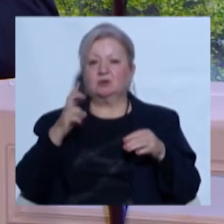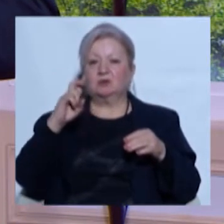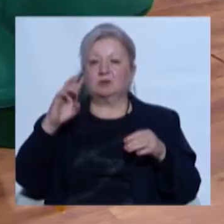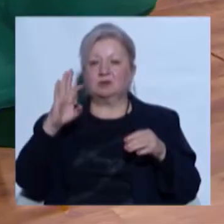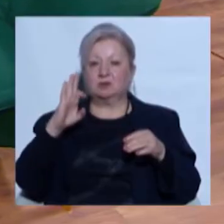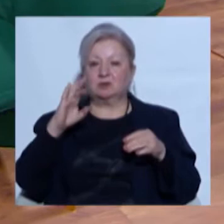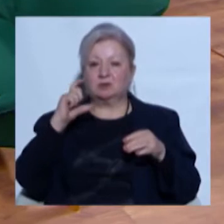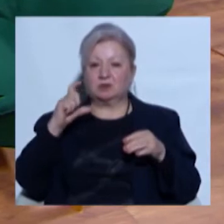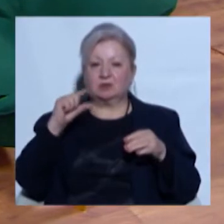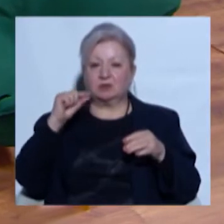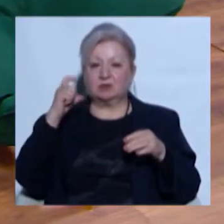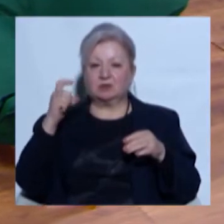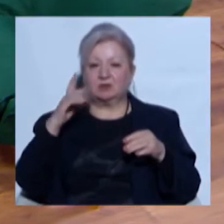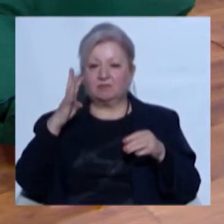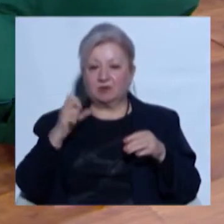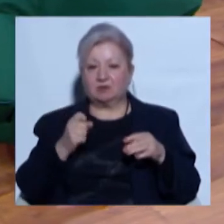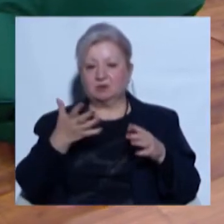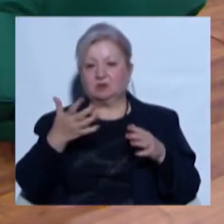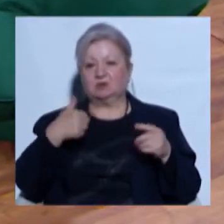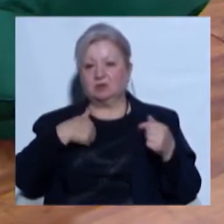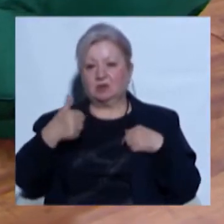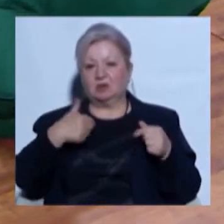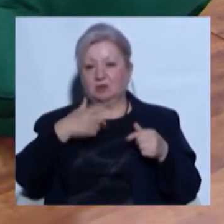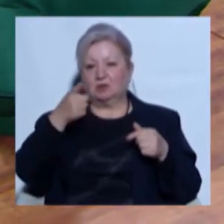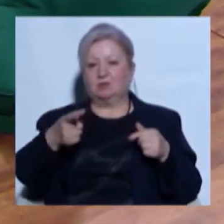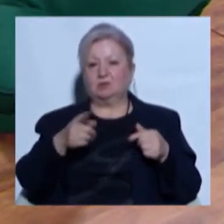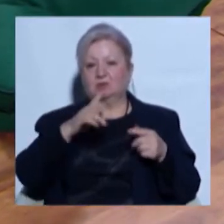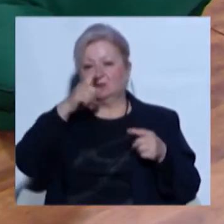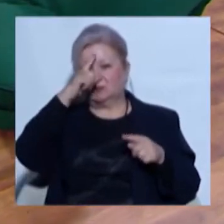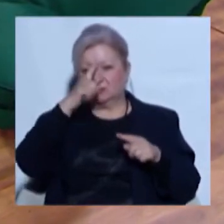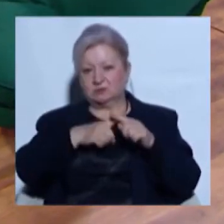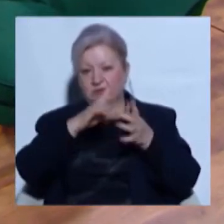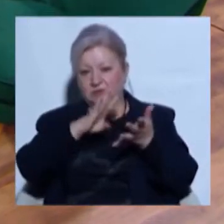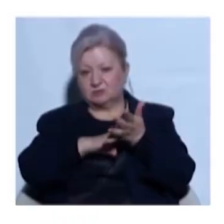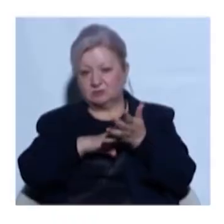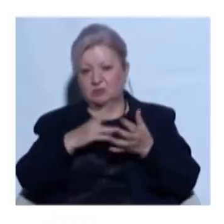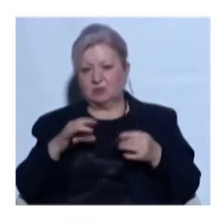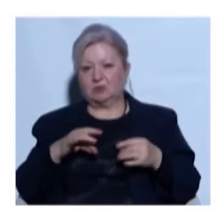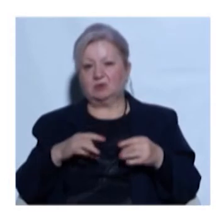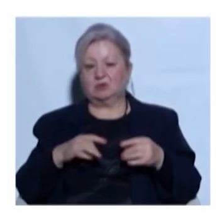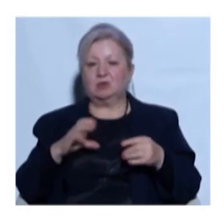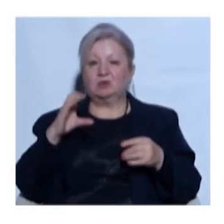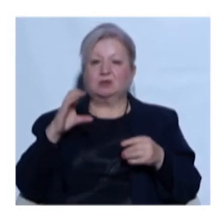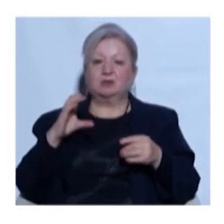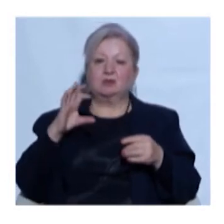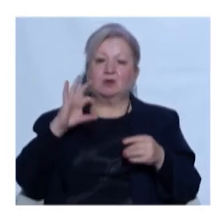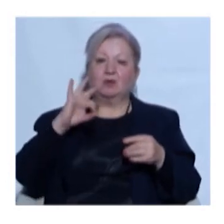ქეთევანი, ცხრა ძმა ხერხეულიძე და ბახტრიონის გმირები. არ გამოგჩეს სულხან-საბა